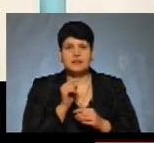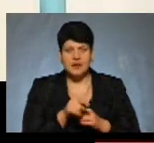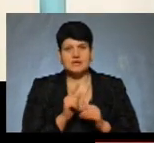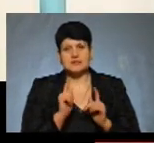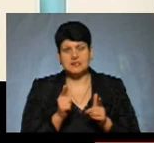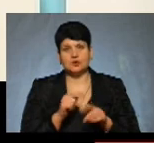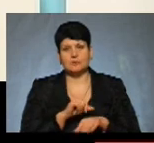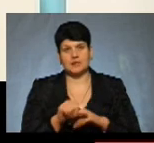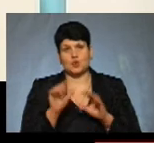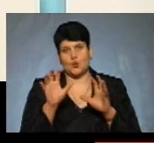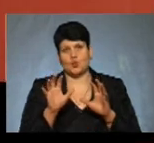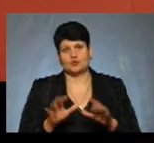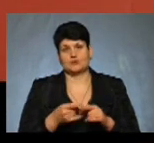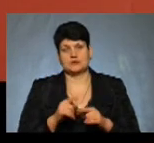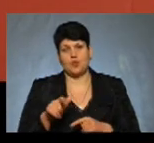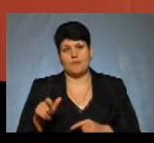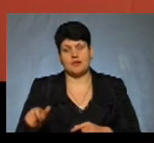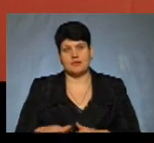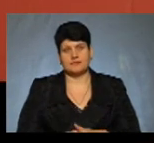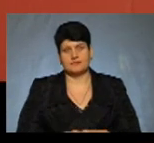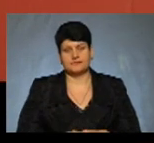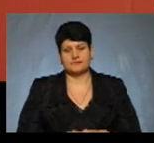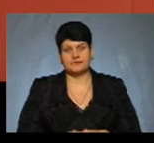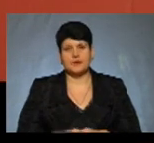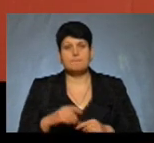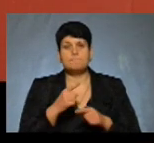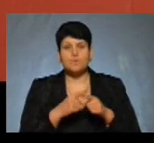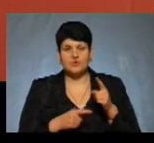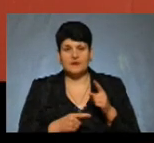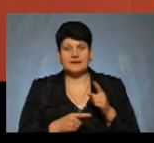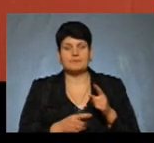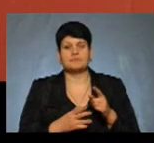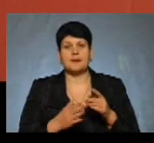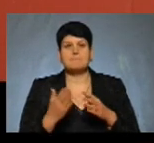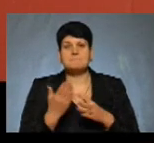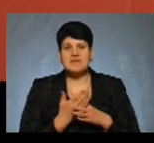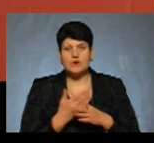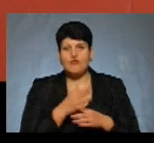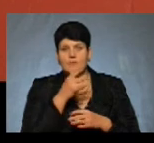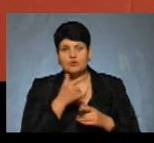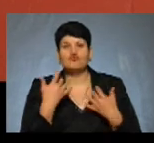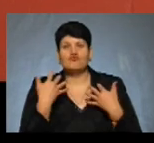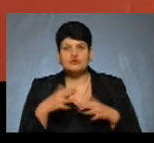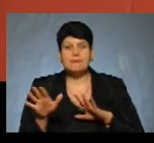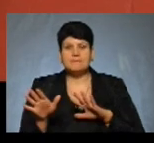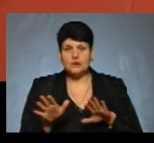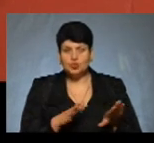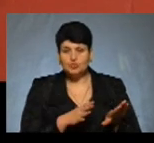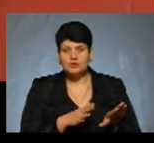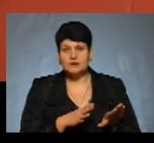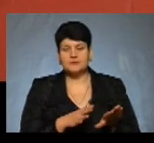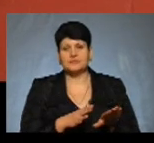митного кодексу цих громадян. Половина цього митного пільгового періоду вже минула і лише чи